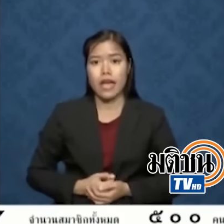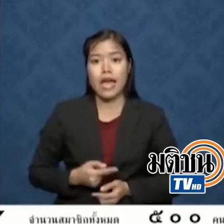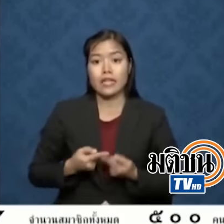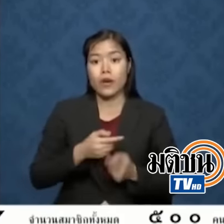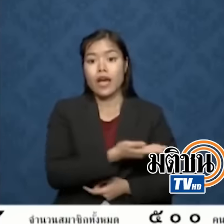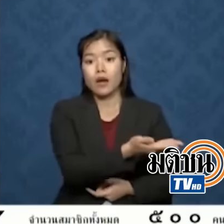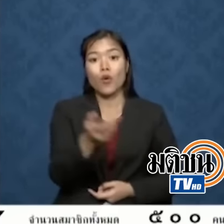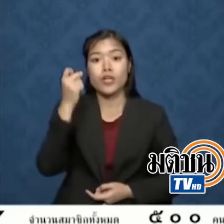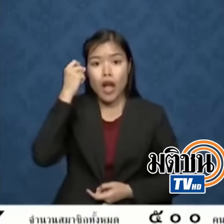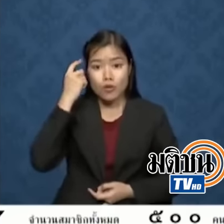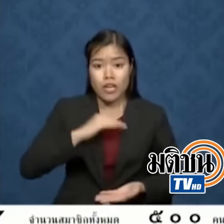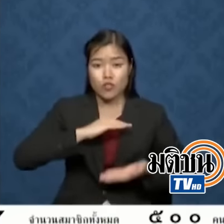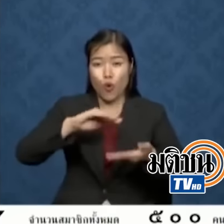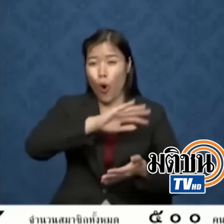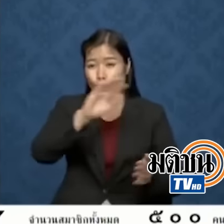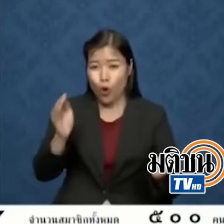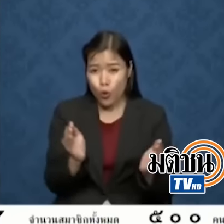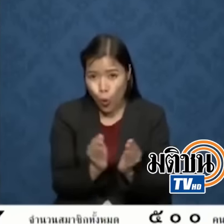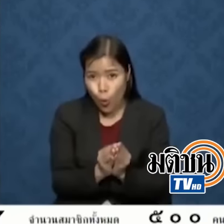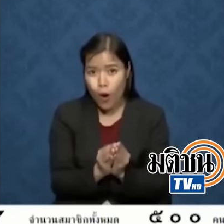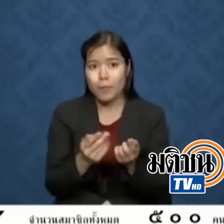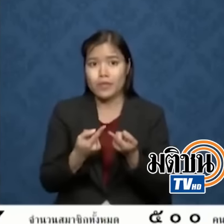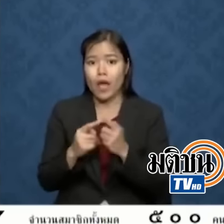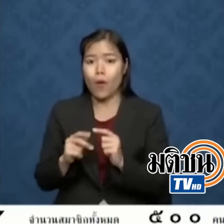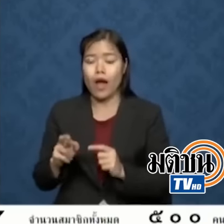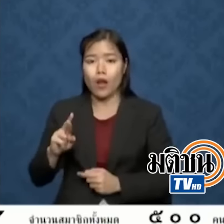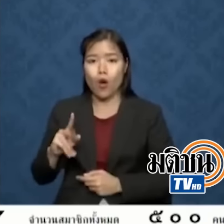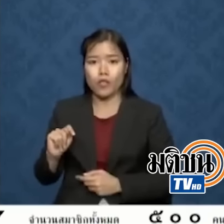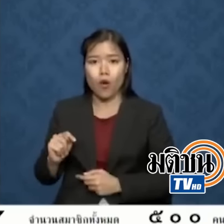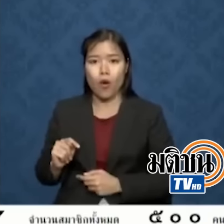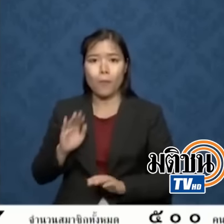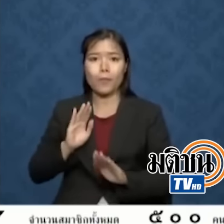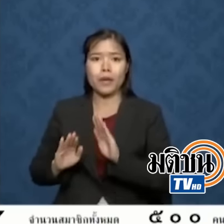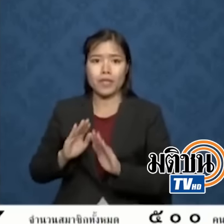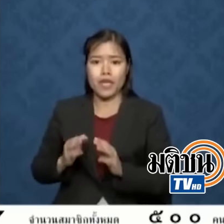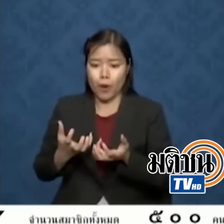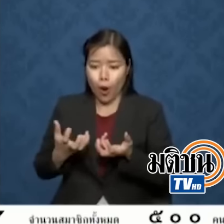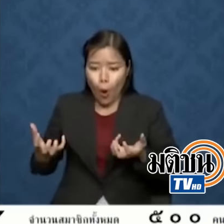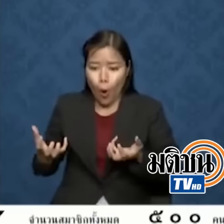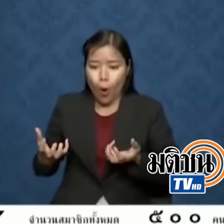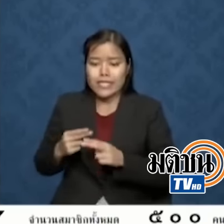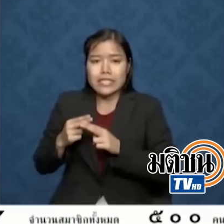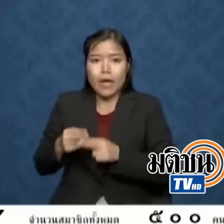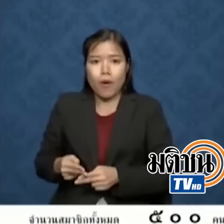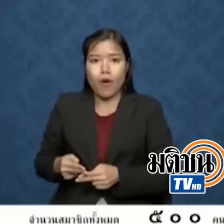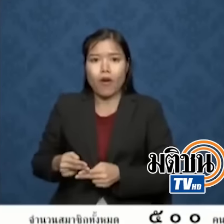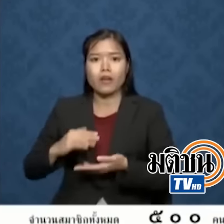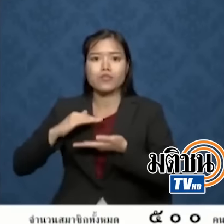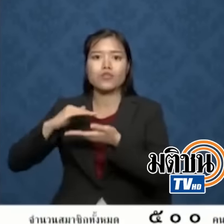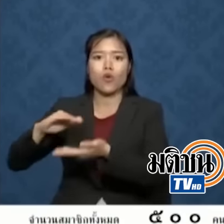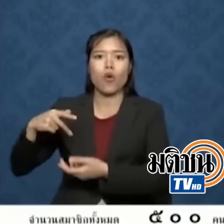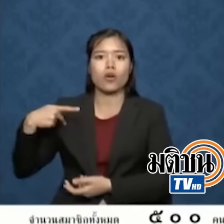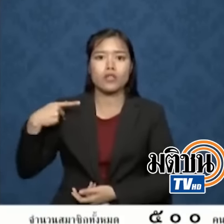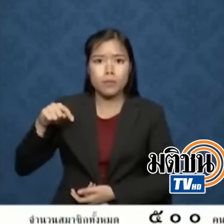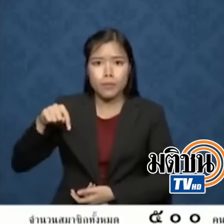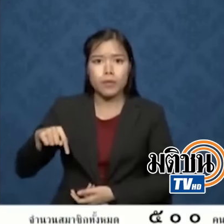แต่ที่ท่านรัฐมนตรีเอามาใช้คือเทียบกับการส่งออกเฉพาะสินค้าที่รับประโยชน์เมื่อตัวหารมันต่างกันตั